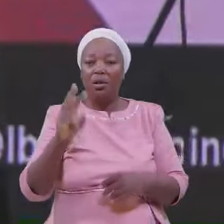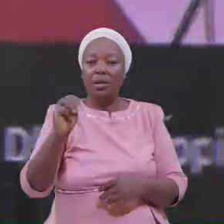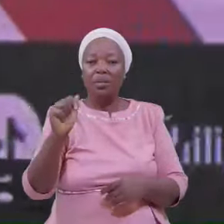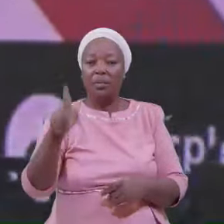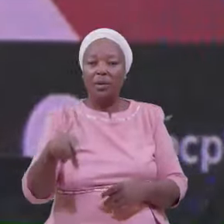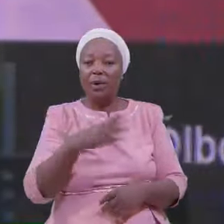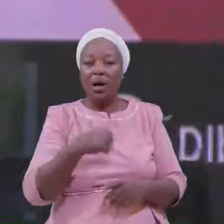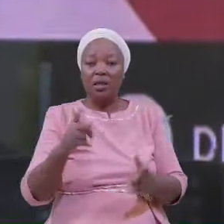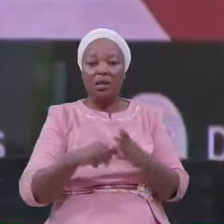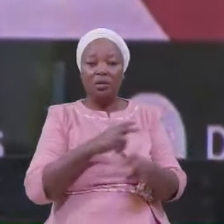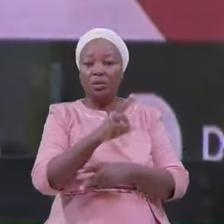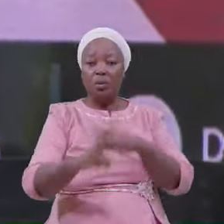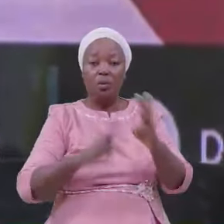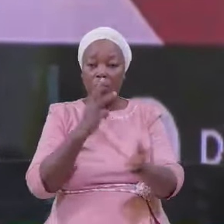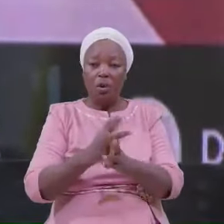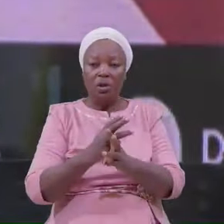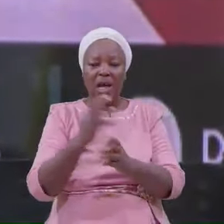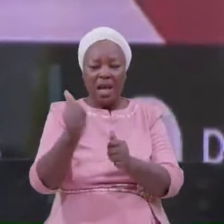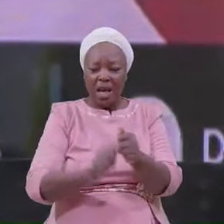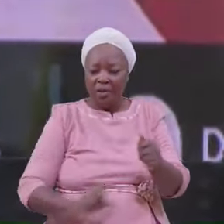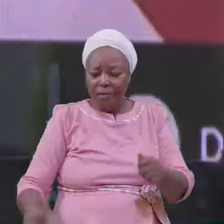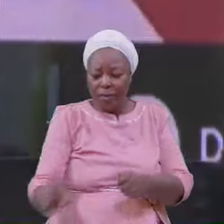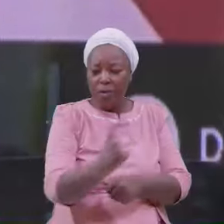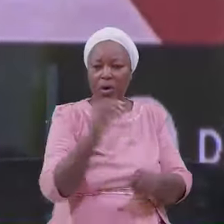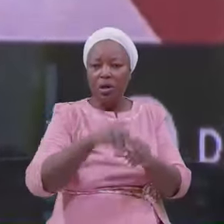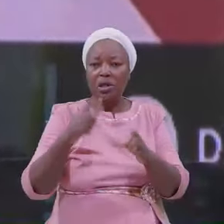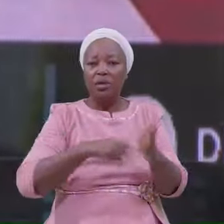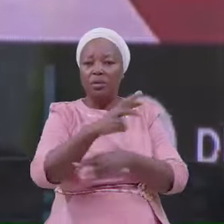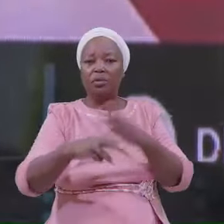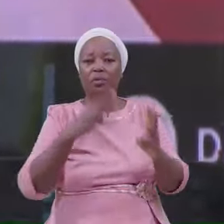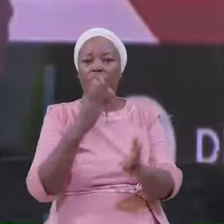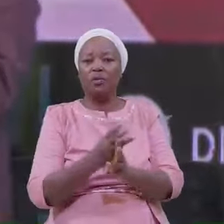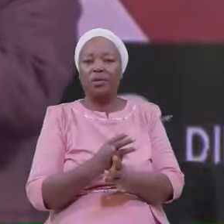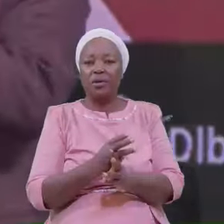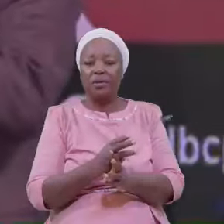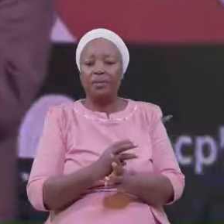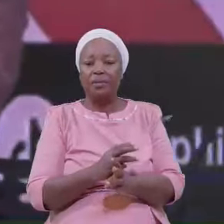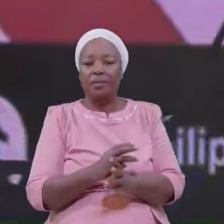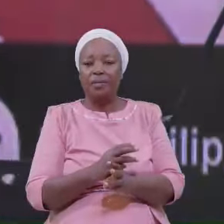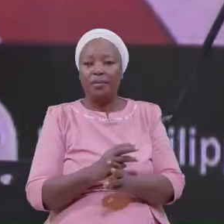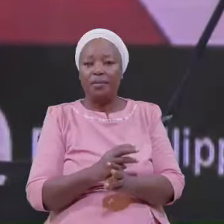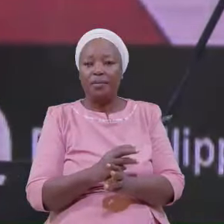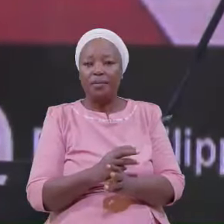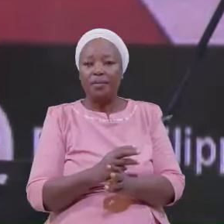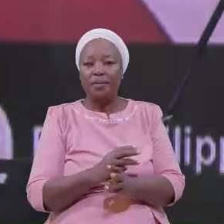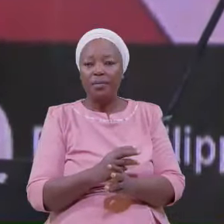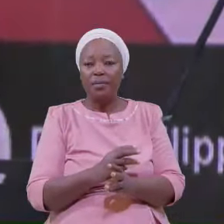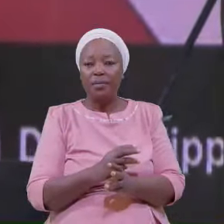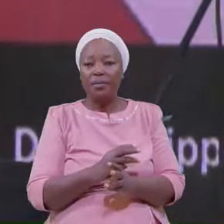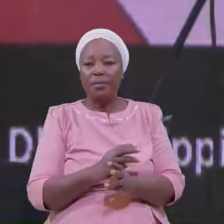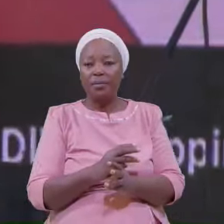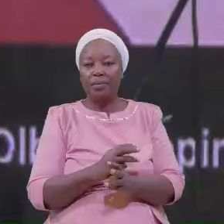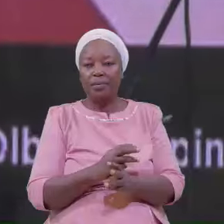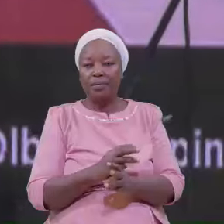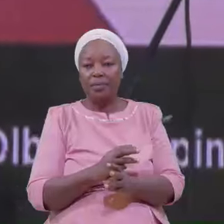the ends of the earth. Kahit sa ang lupalop ka man ng mundo at ng sangsinukob.